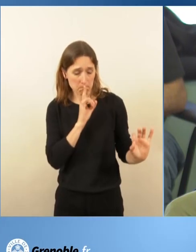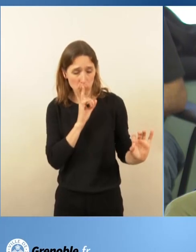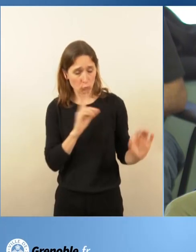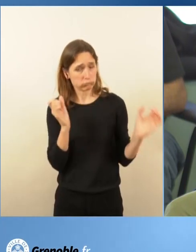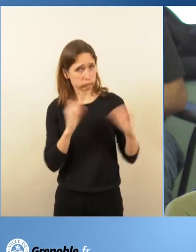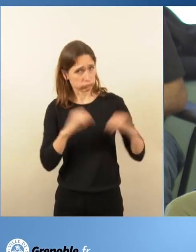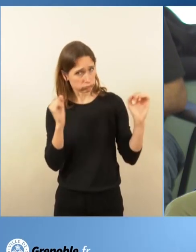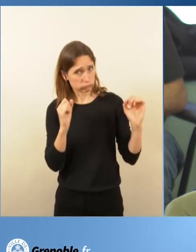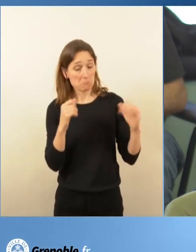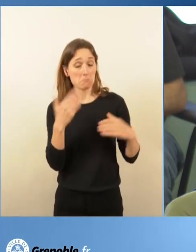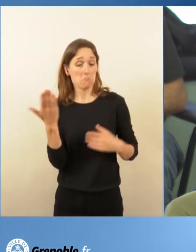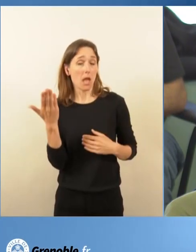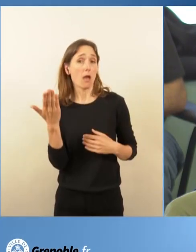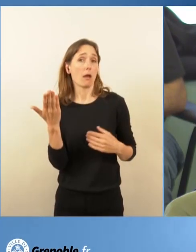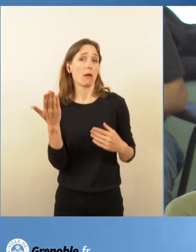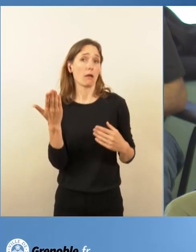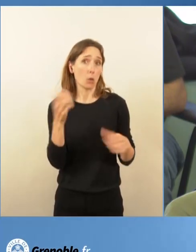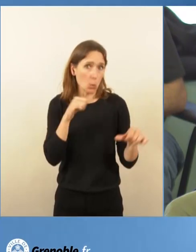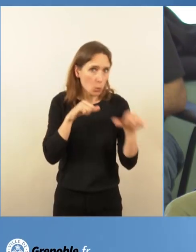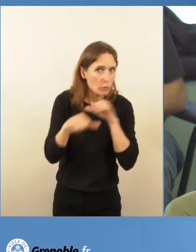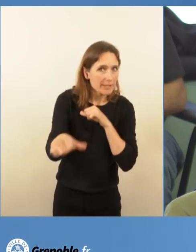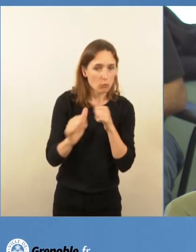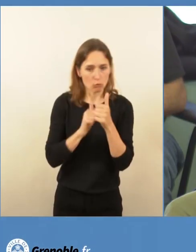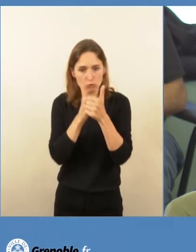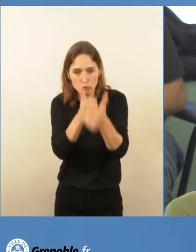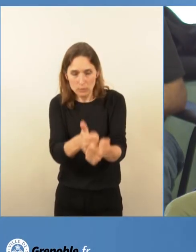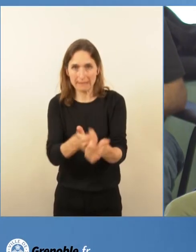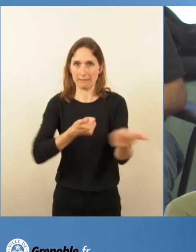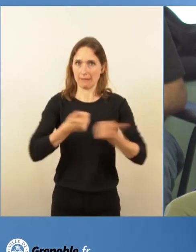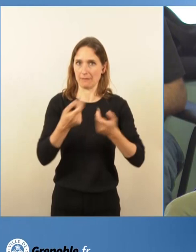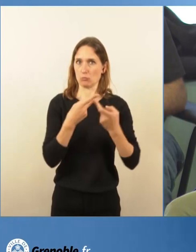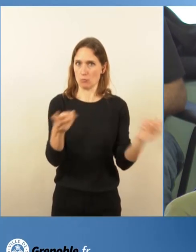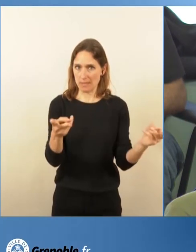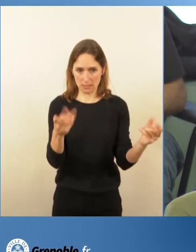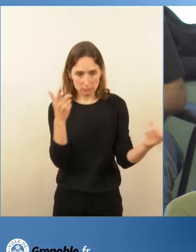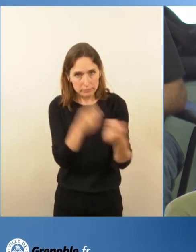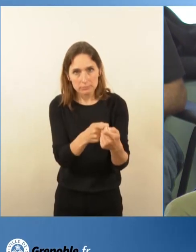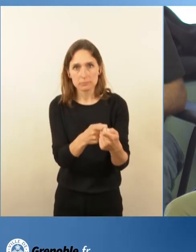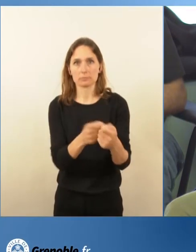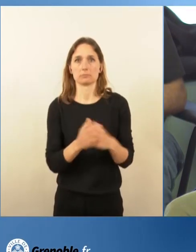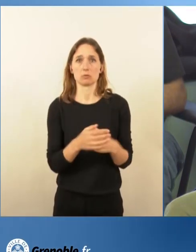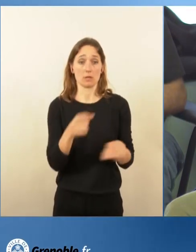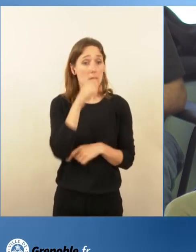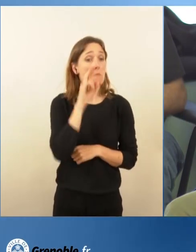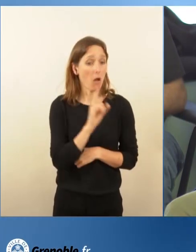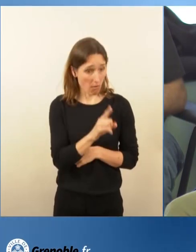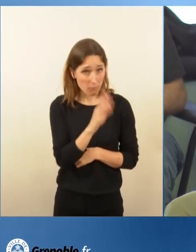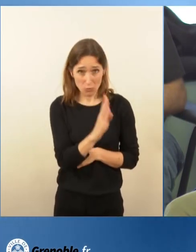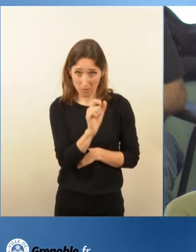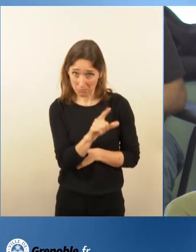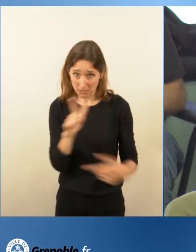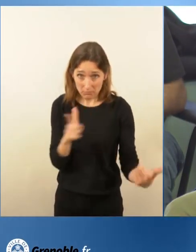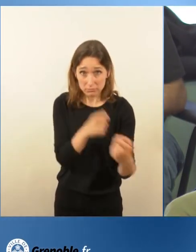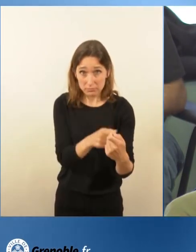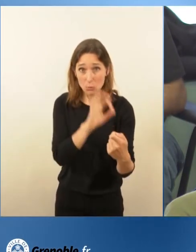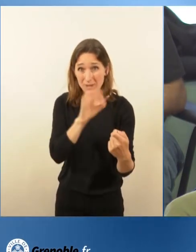mais elles n'ont de sens que si elles correspondent à la réalité du service rendu et attendu par les parents d'élèves quelle